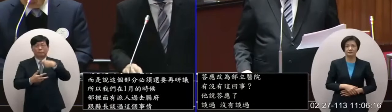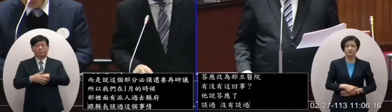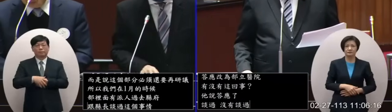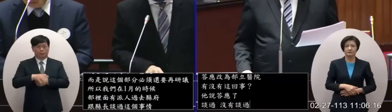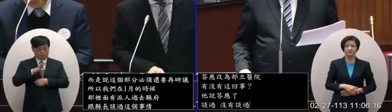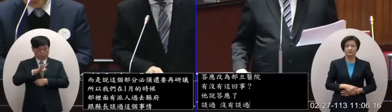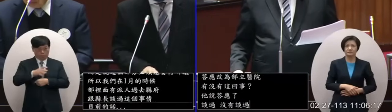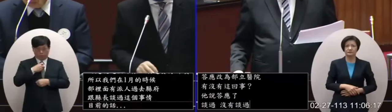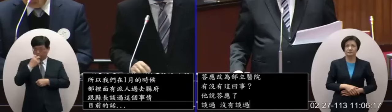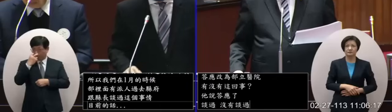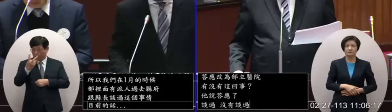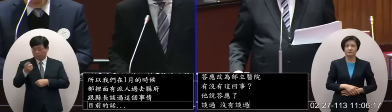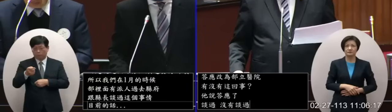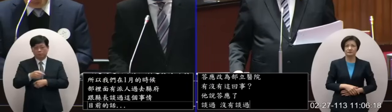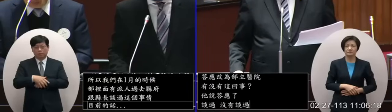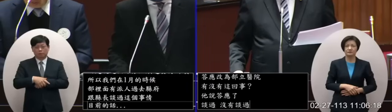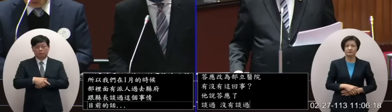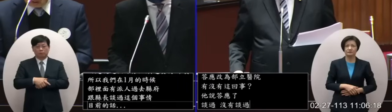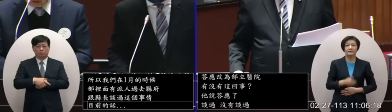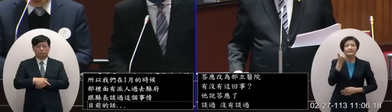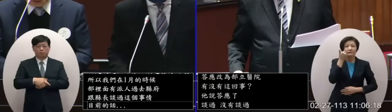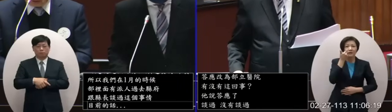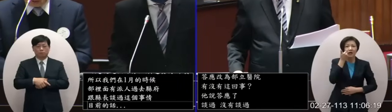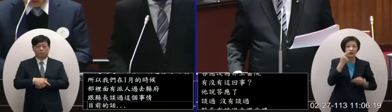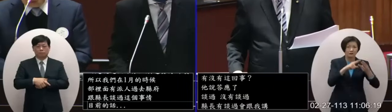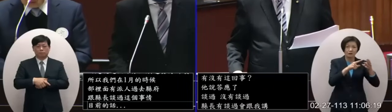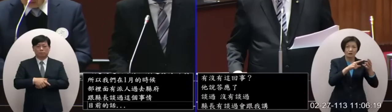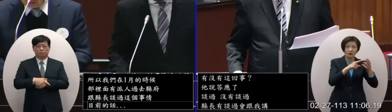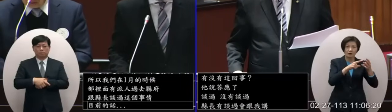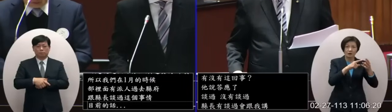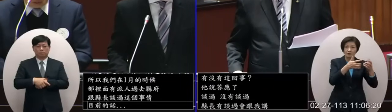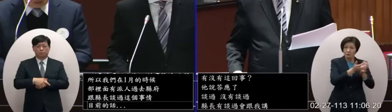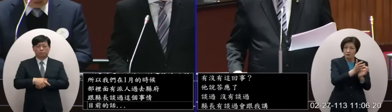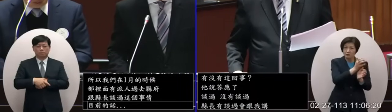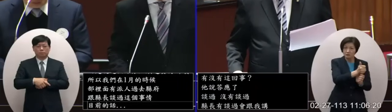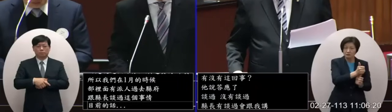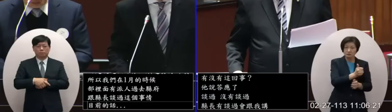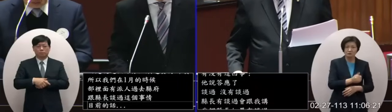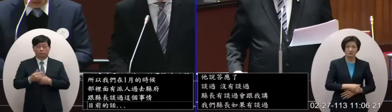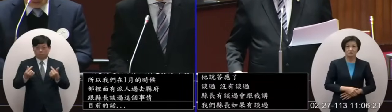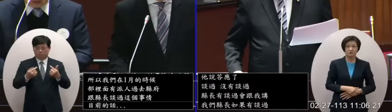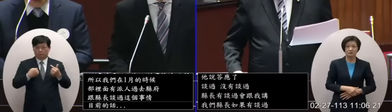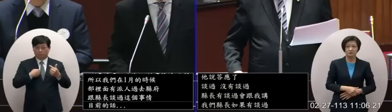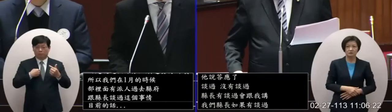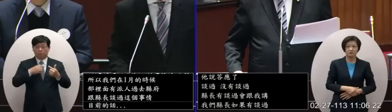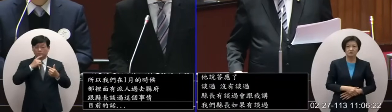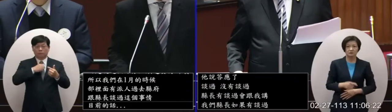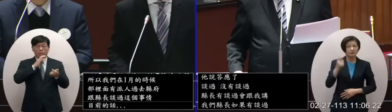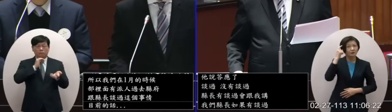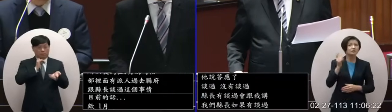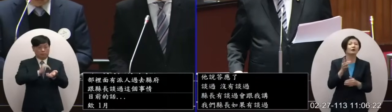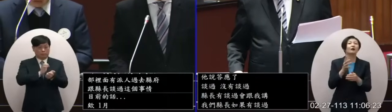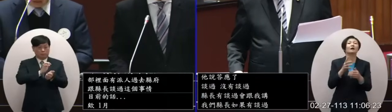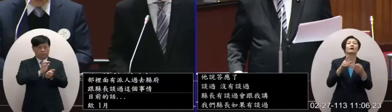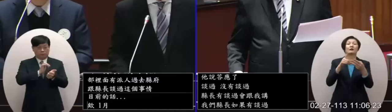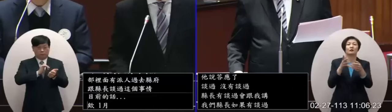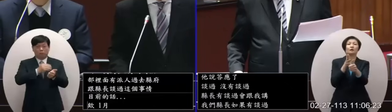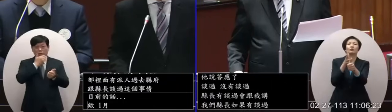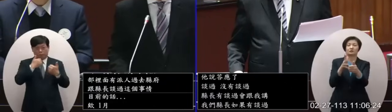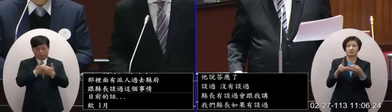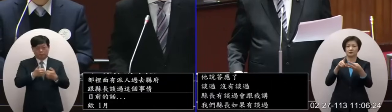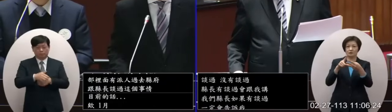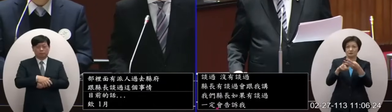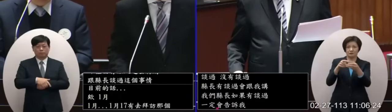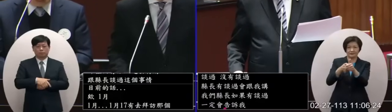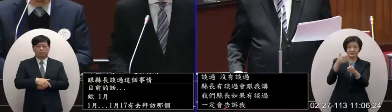哦，那有去拜访那个 谁，王必胜部长吗？ 应该是我 要问的是王市长，王市长有没有答